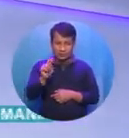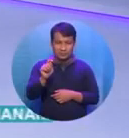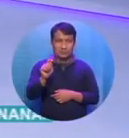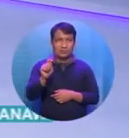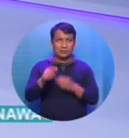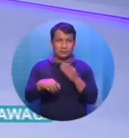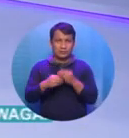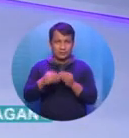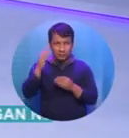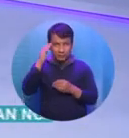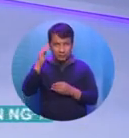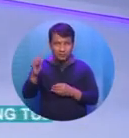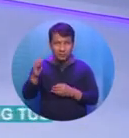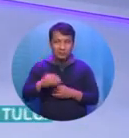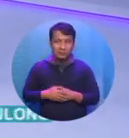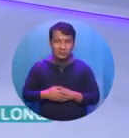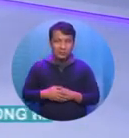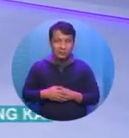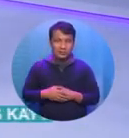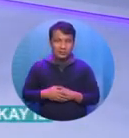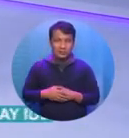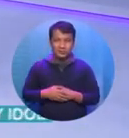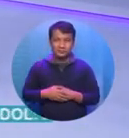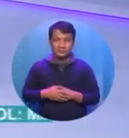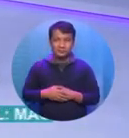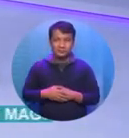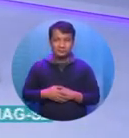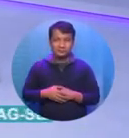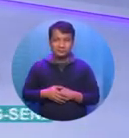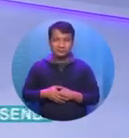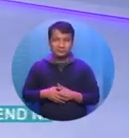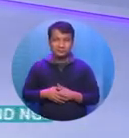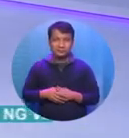Net. Hello? Hello, Net?